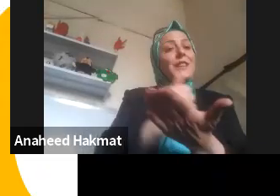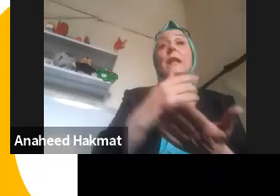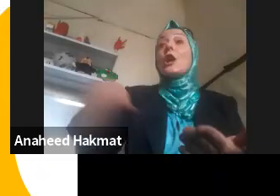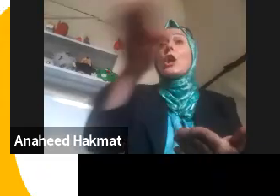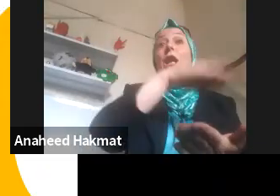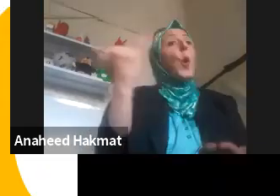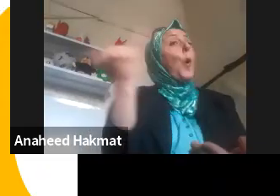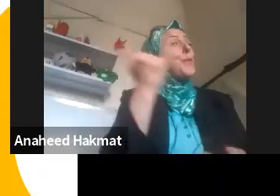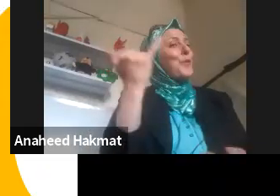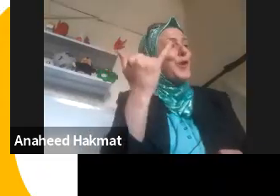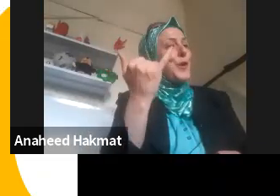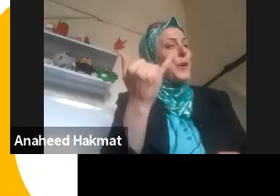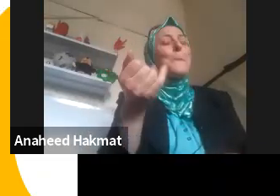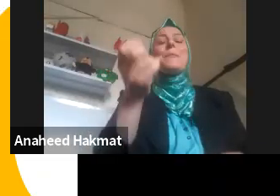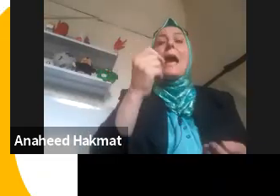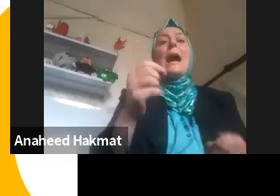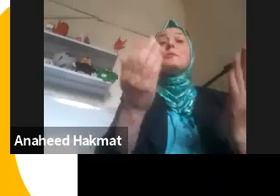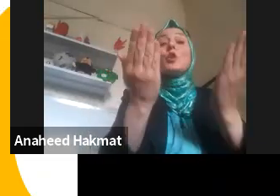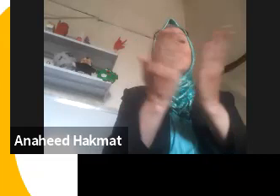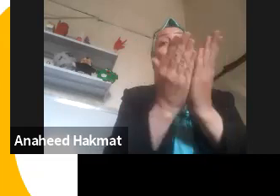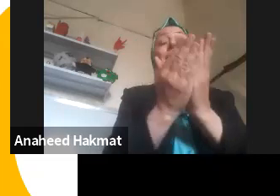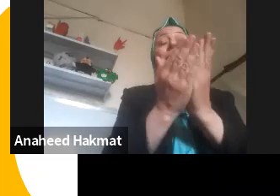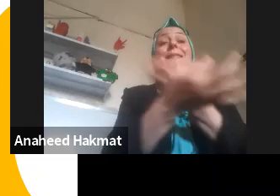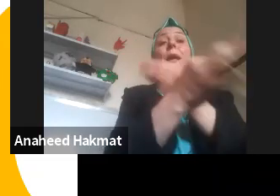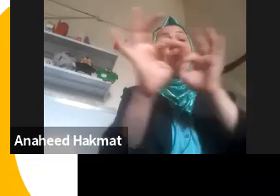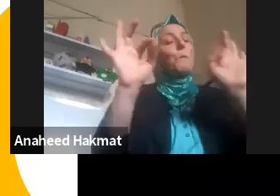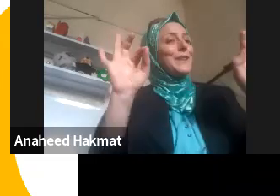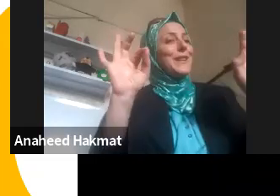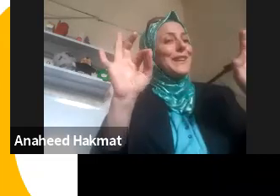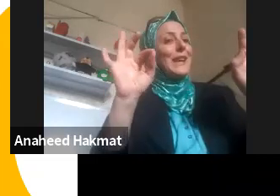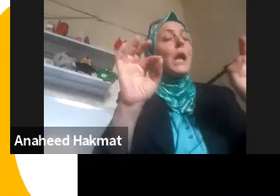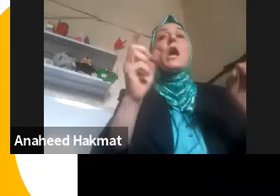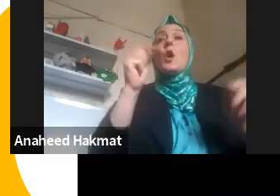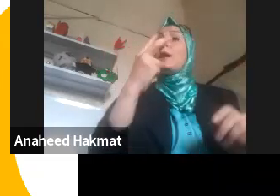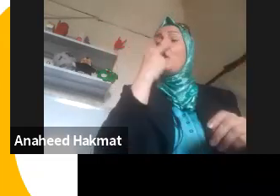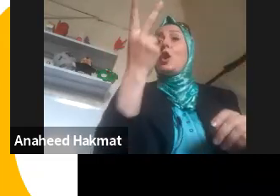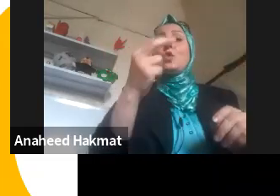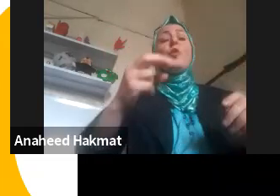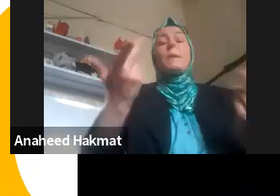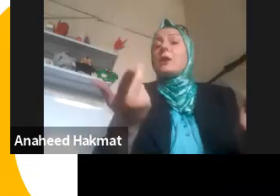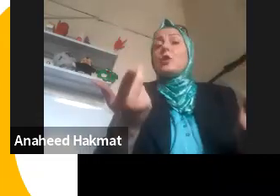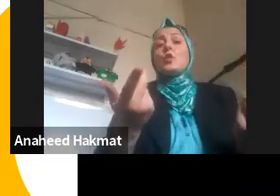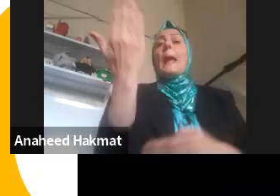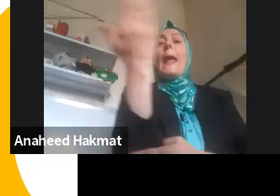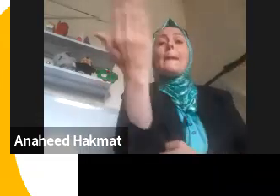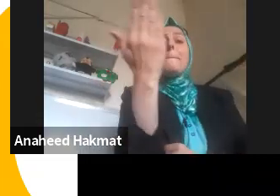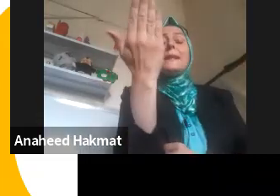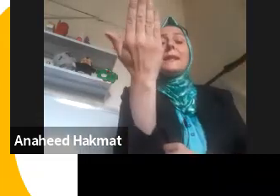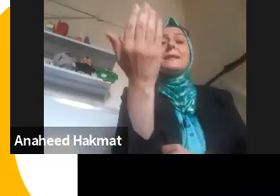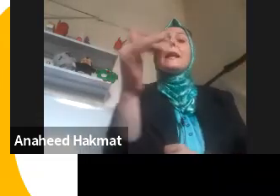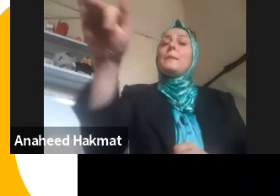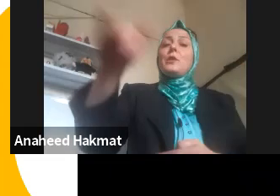لها إشراك كامل للمجتمع المدرسي، نقيمها ونقيم جهوزية المدرسة لترجع عبر الأربع قطاعات اللي